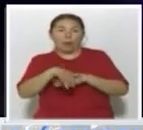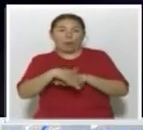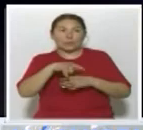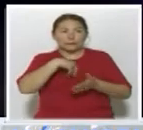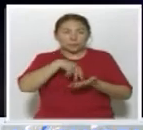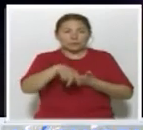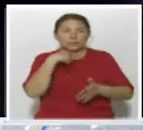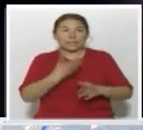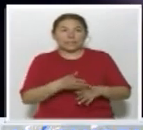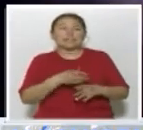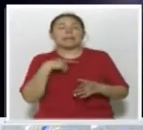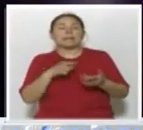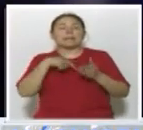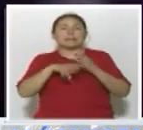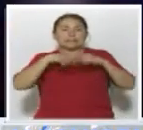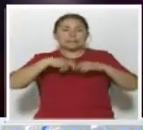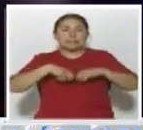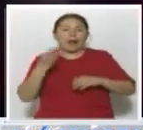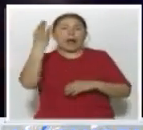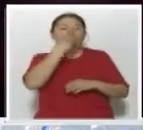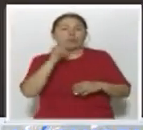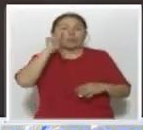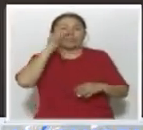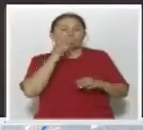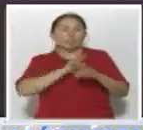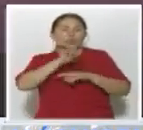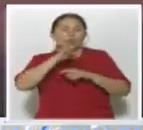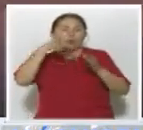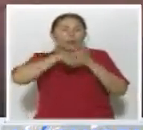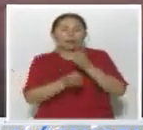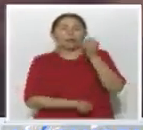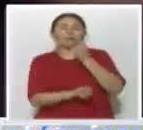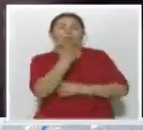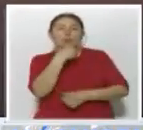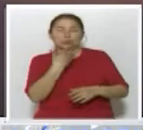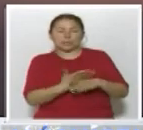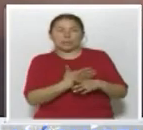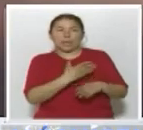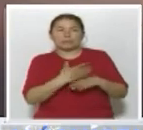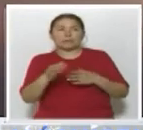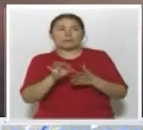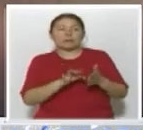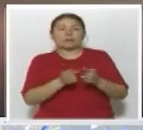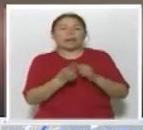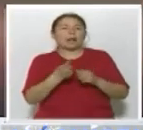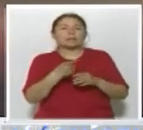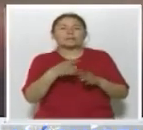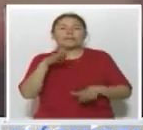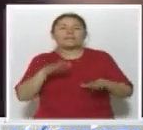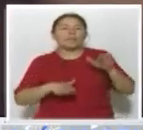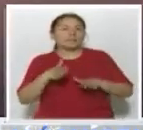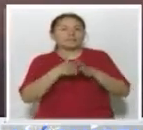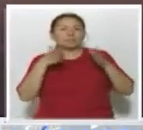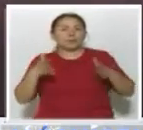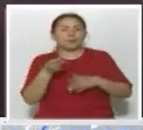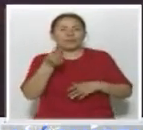табылмаған. Тексере келе оның иесі Ақтау-Шымкент рейсінің жолаушысы екені анықталды. Ол артық жүкке төлейтін қаражаты болмаған соң,